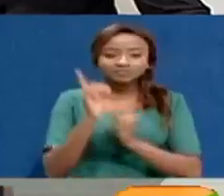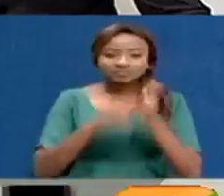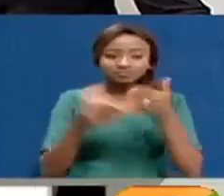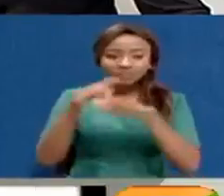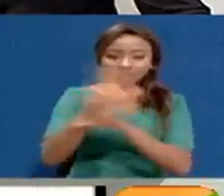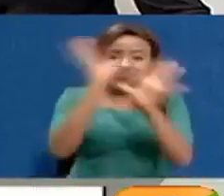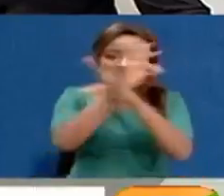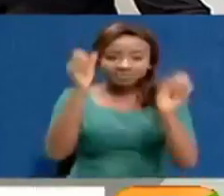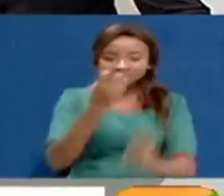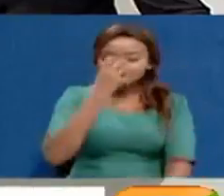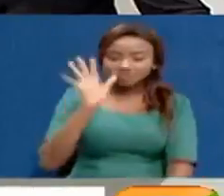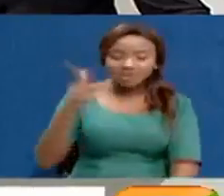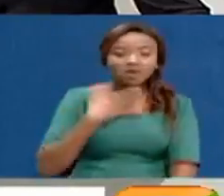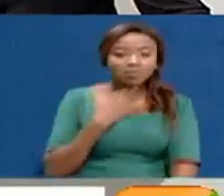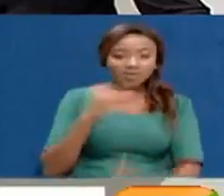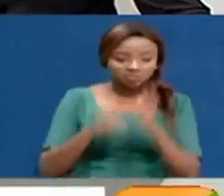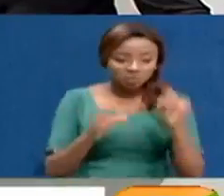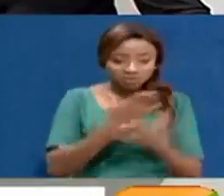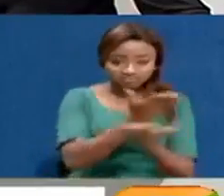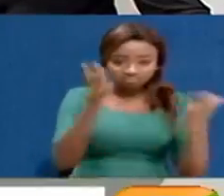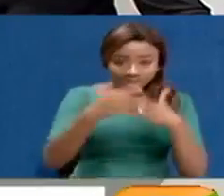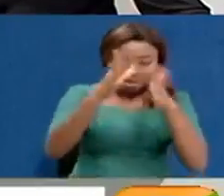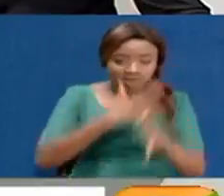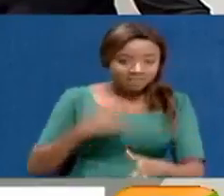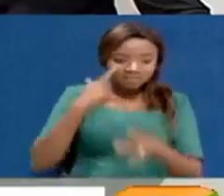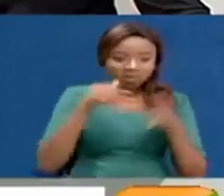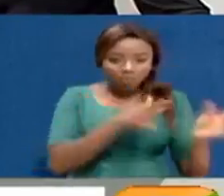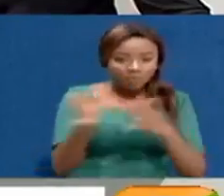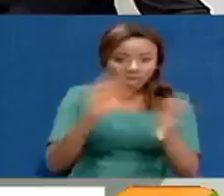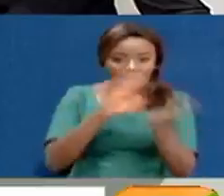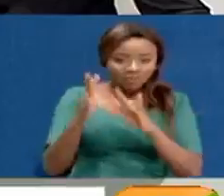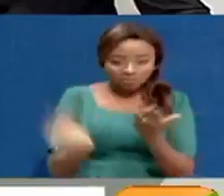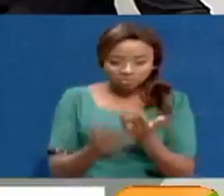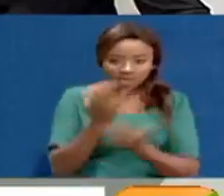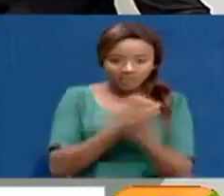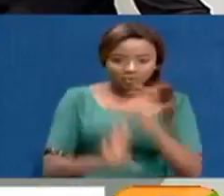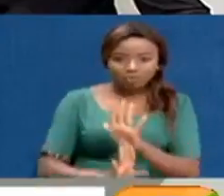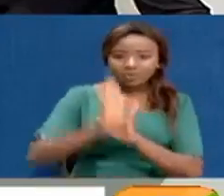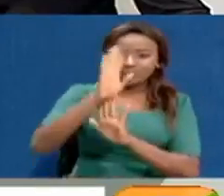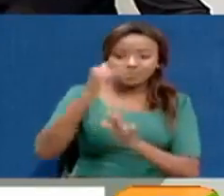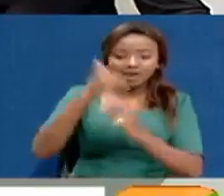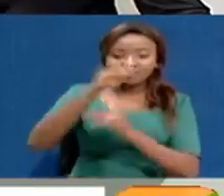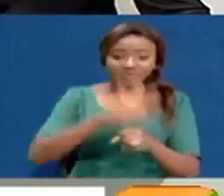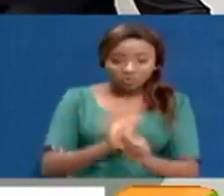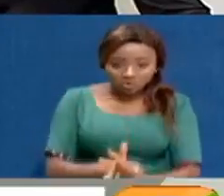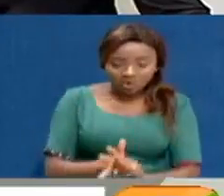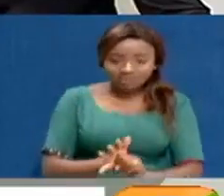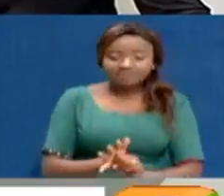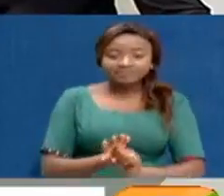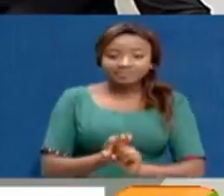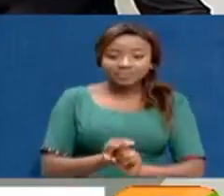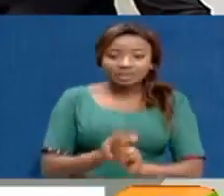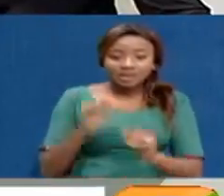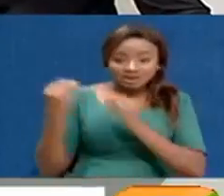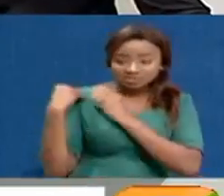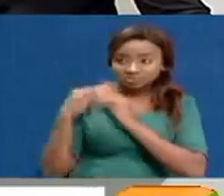Naibu wa Rais William Ruto sasa anawataka viongozi kuzingatia mbinu za kufufua uchumi kufuatia janga la corona. Ruto anasema nguvu zote